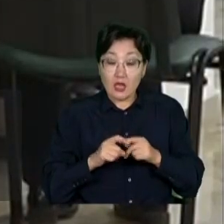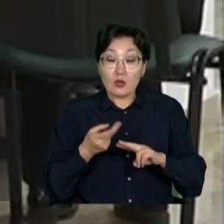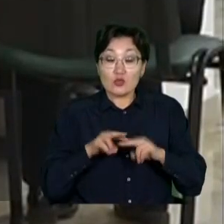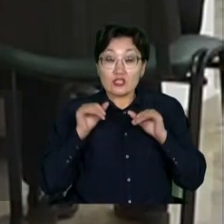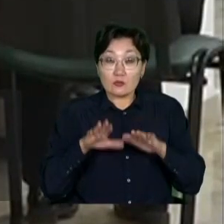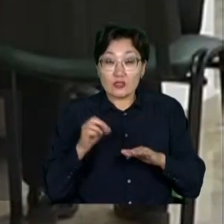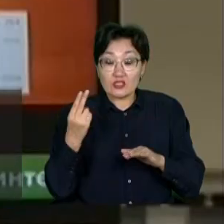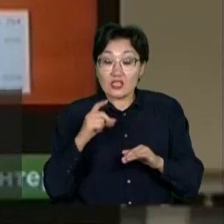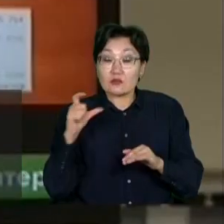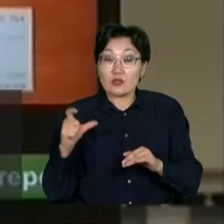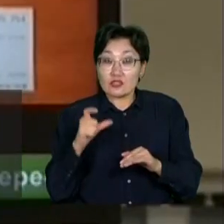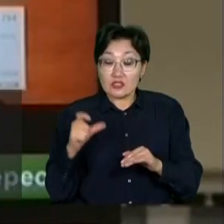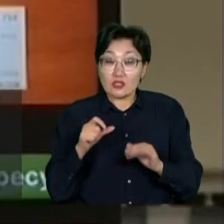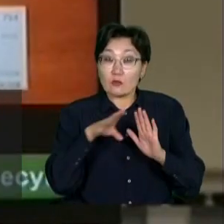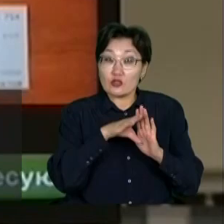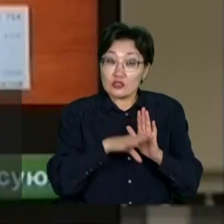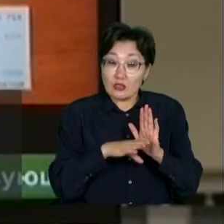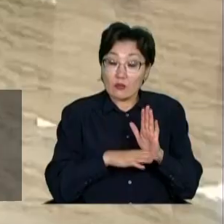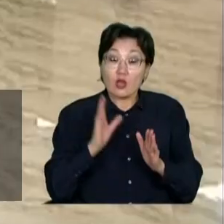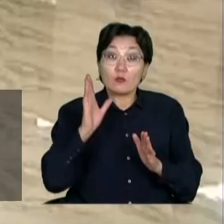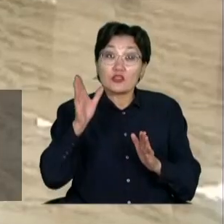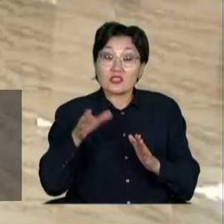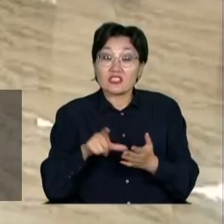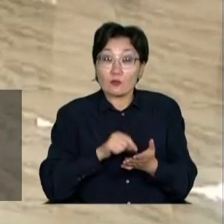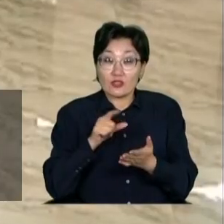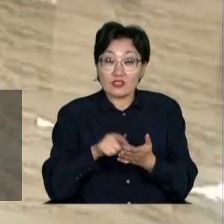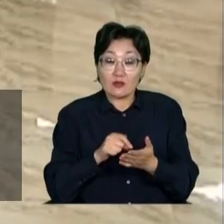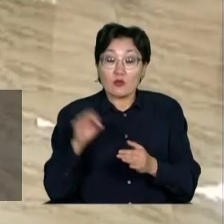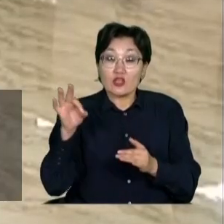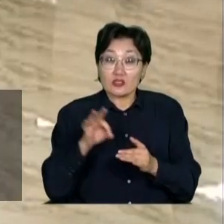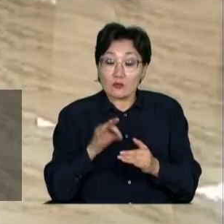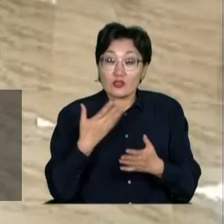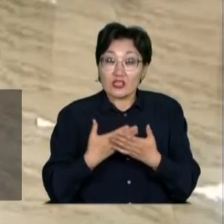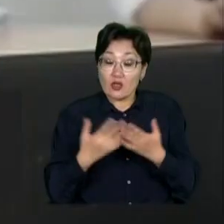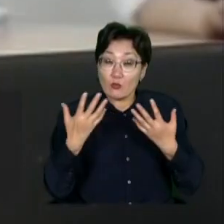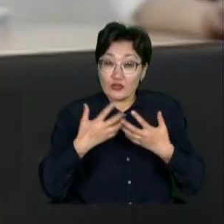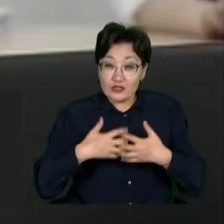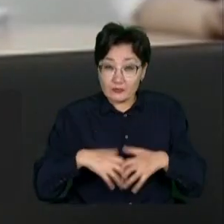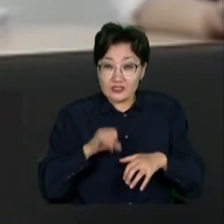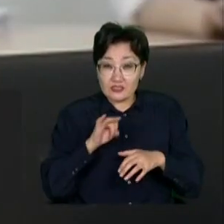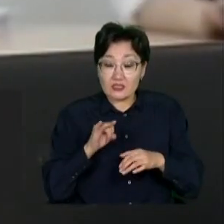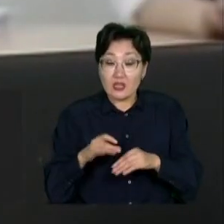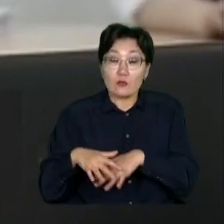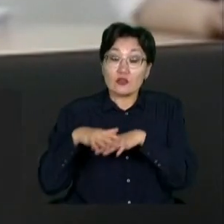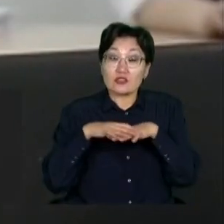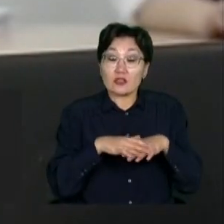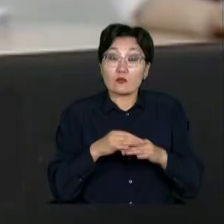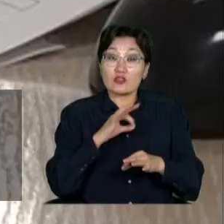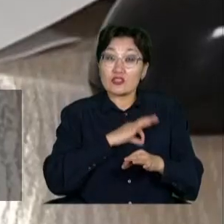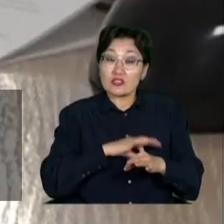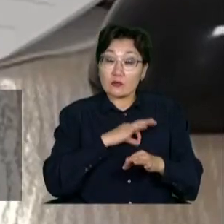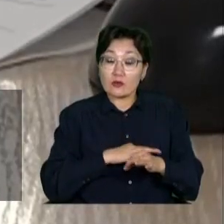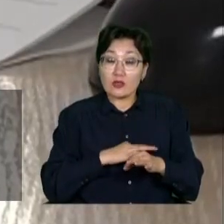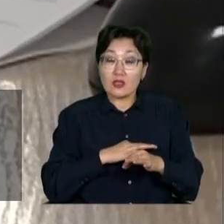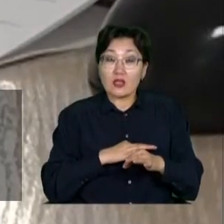шешім әлеуметтік экономикалық көрсеткіштерді болашақ зейнетақы жарналарының болжамды есептеулерін және инвестициялық табыстарға сүйене